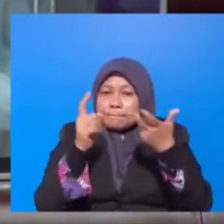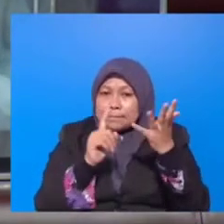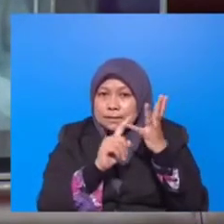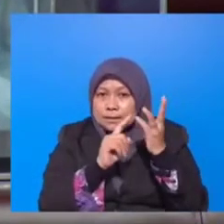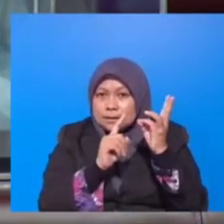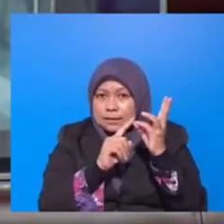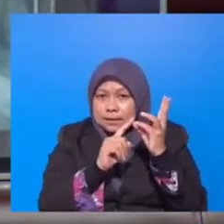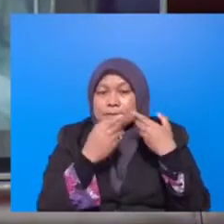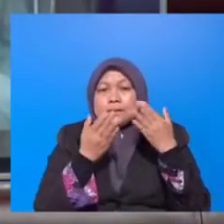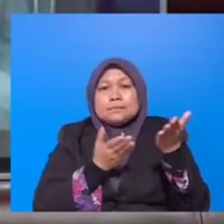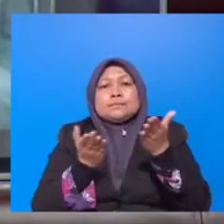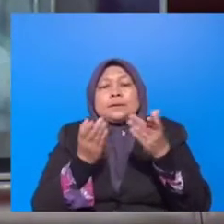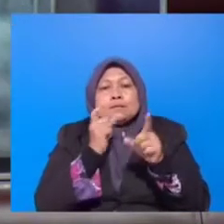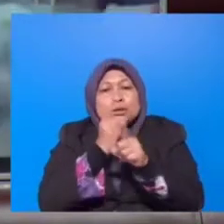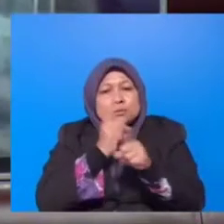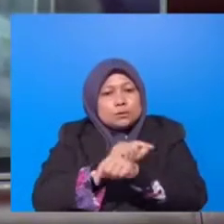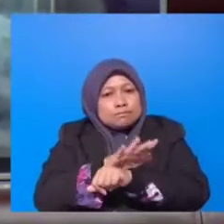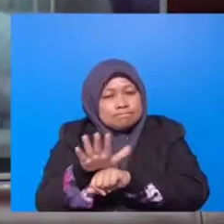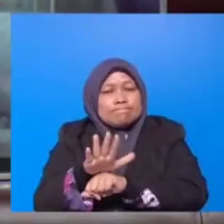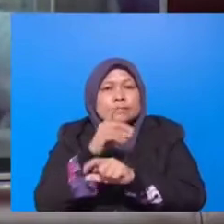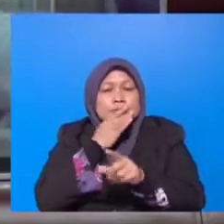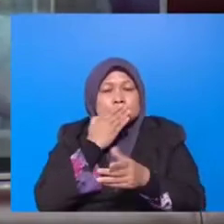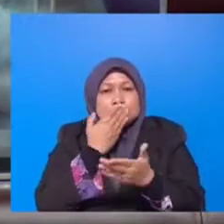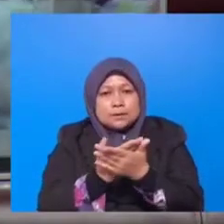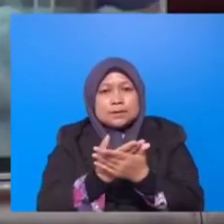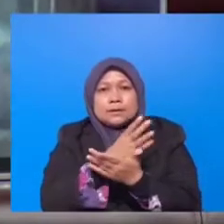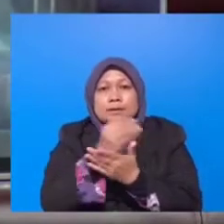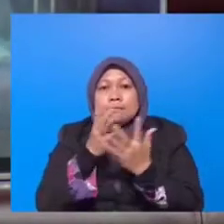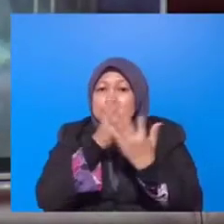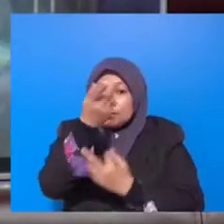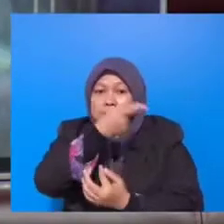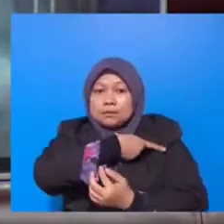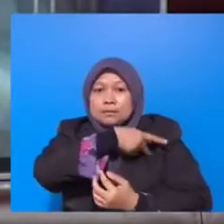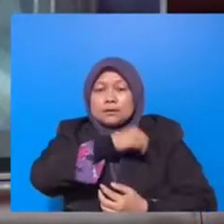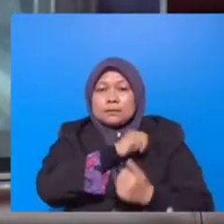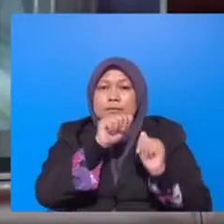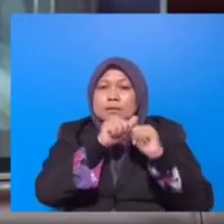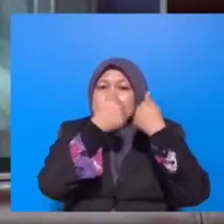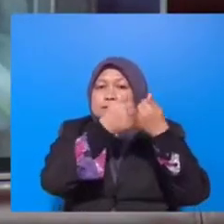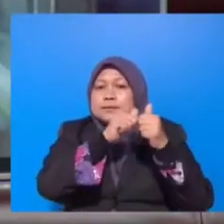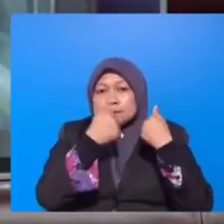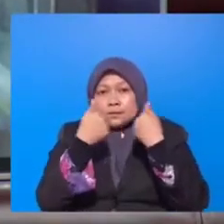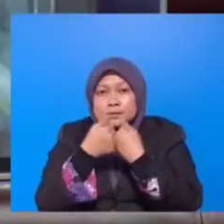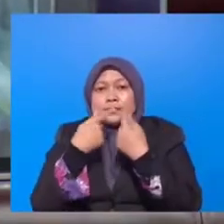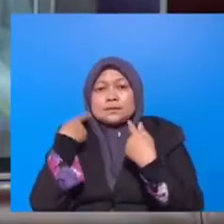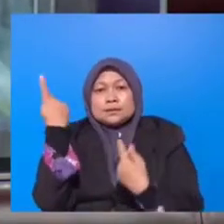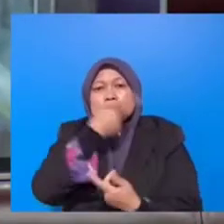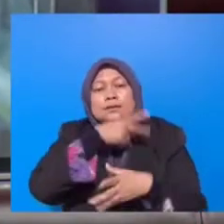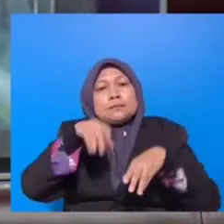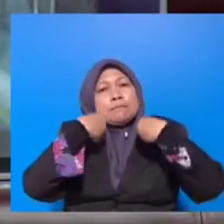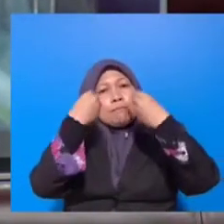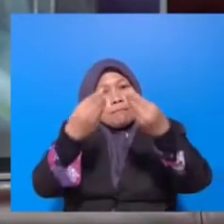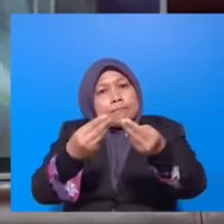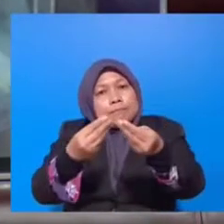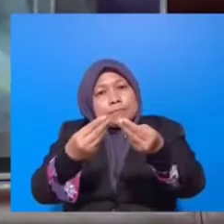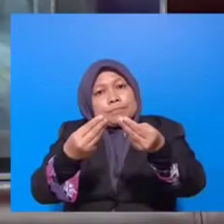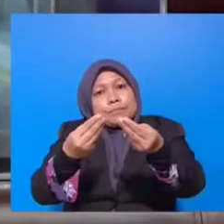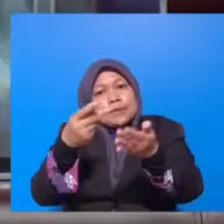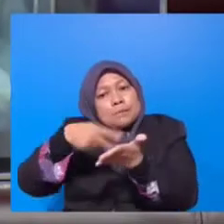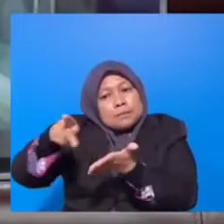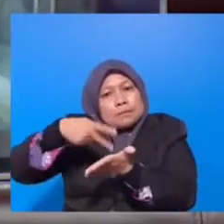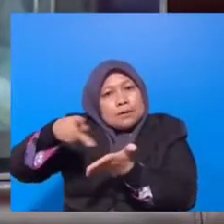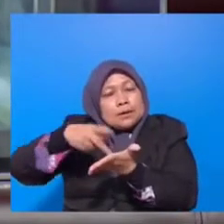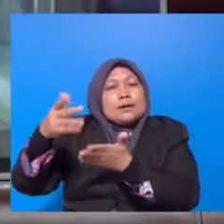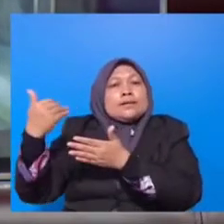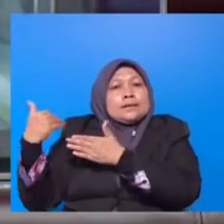keenam menyampaikan perkhidmatan secara berkesan manakala di bawah kementerian di melalui agensi-agensi kita telah pun memberi